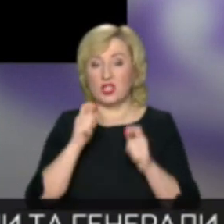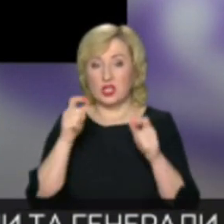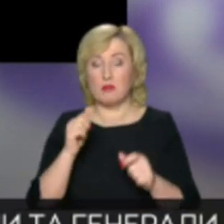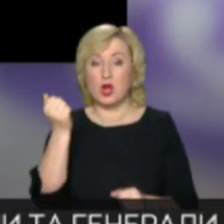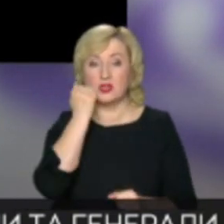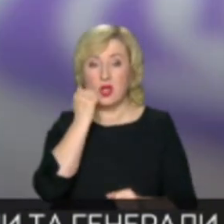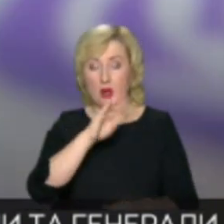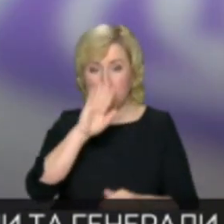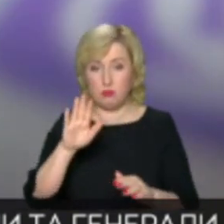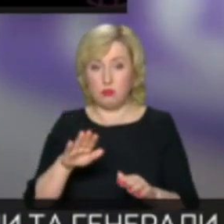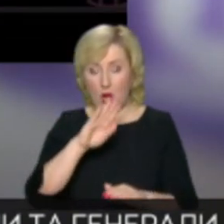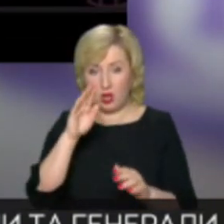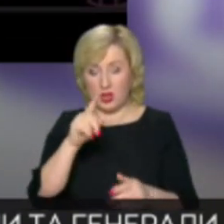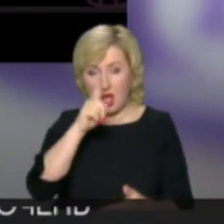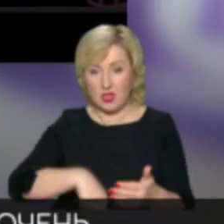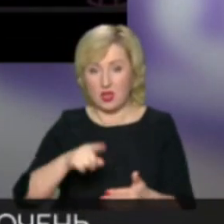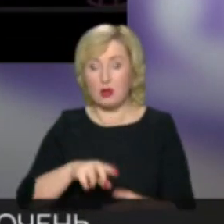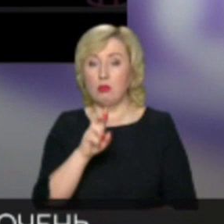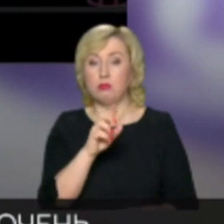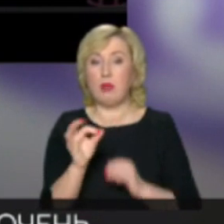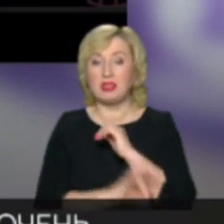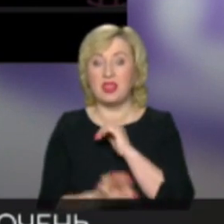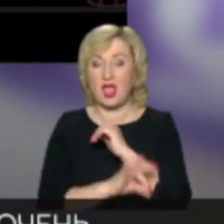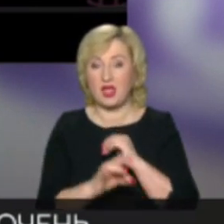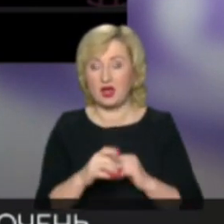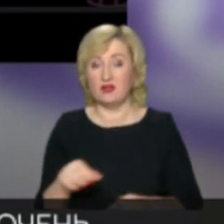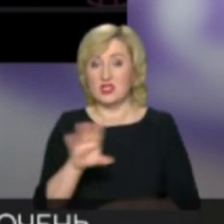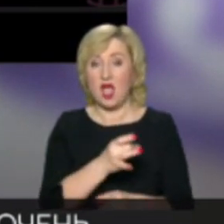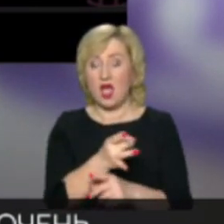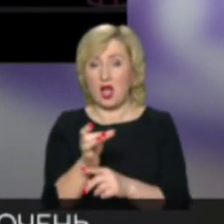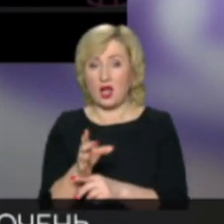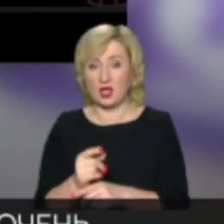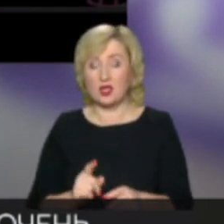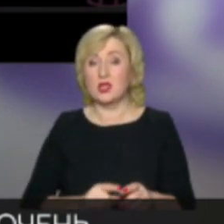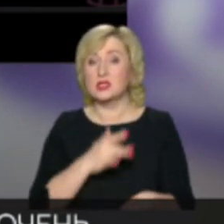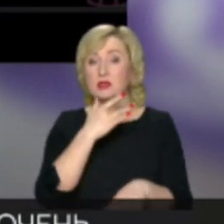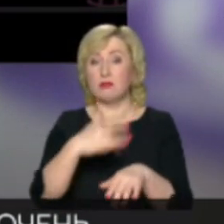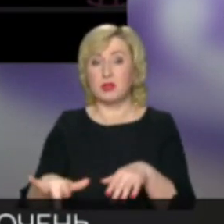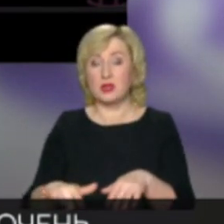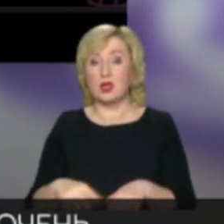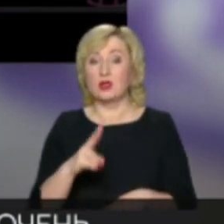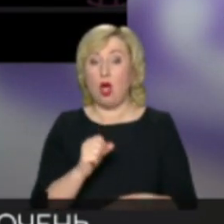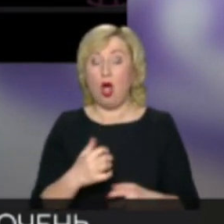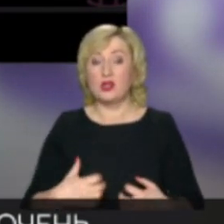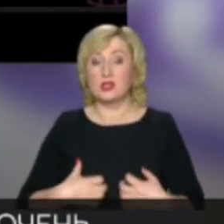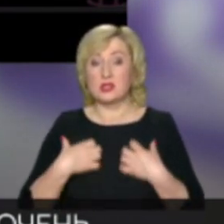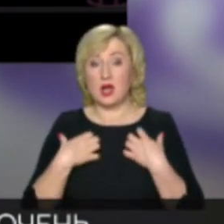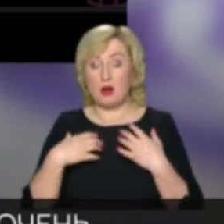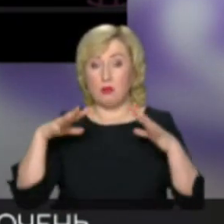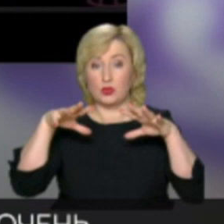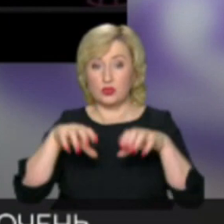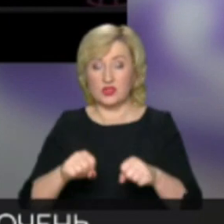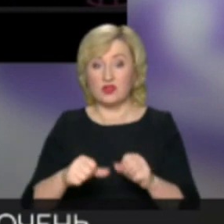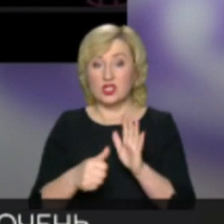поклонение Бандере. Все ракеты, выпущенные москалями, сбиты. Но от страха потух свет в